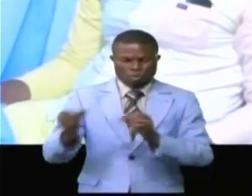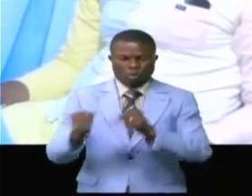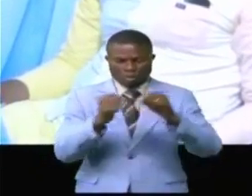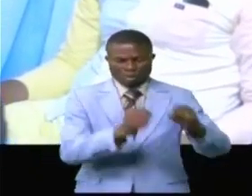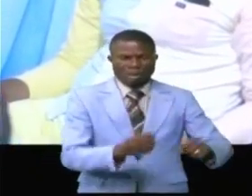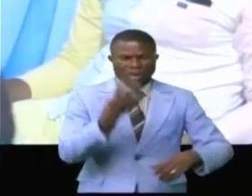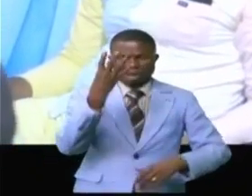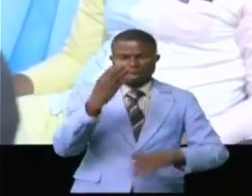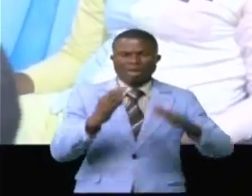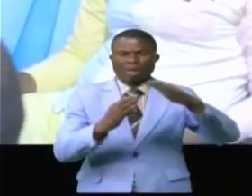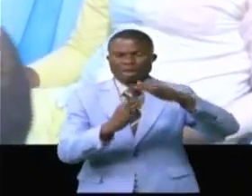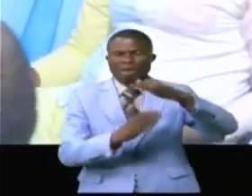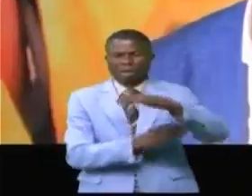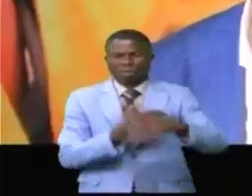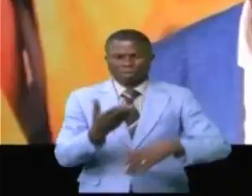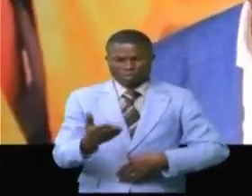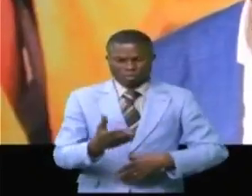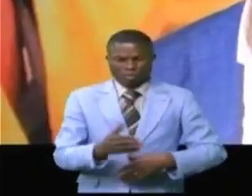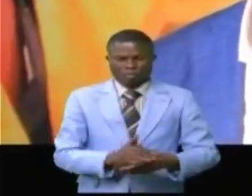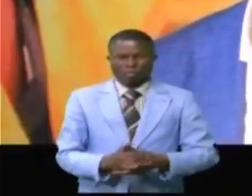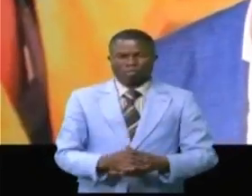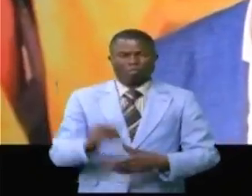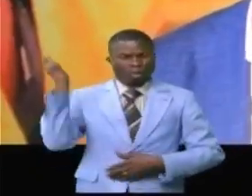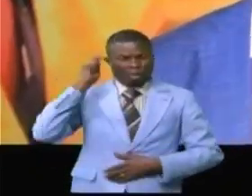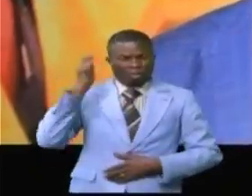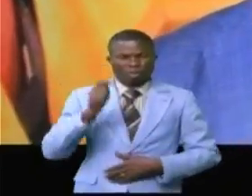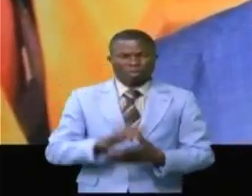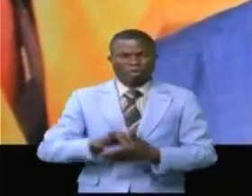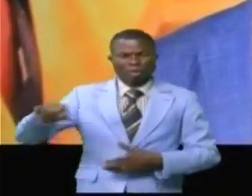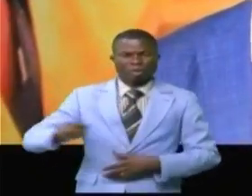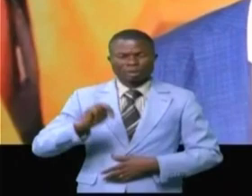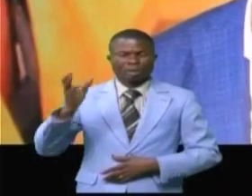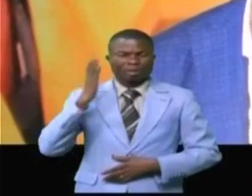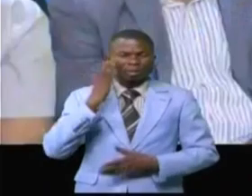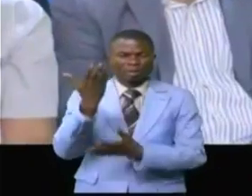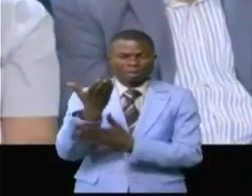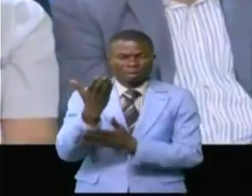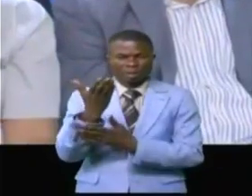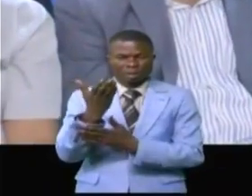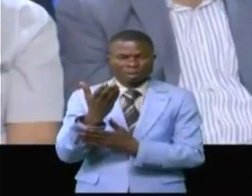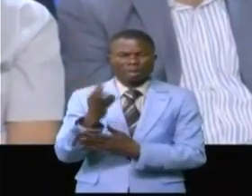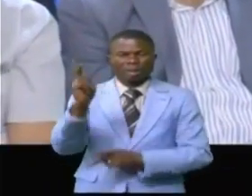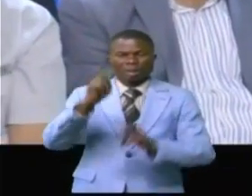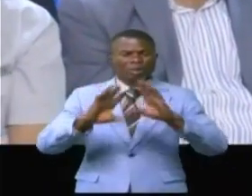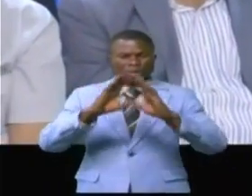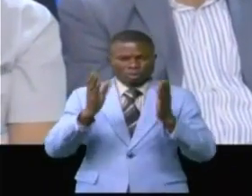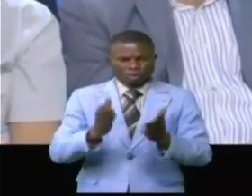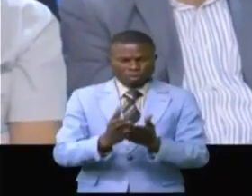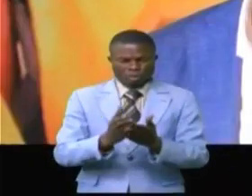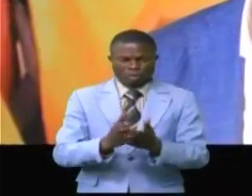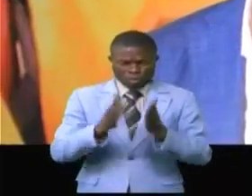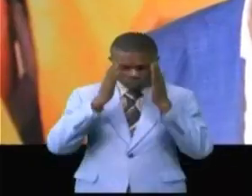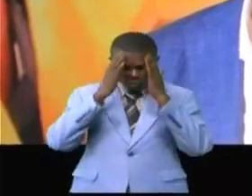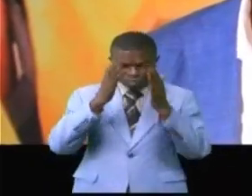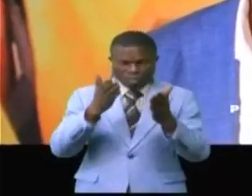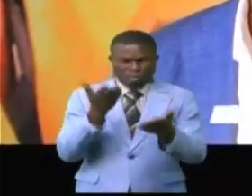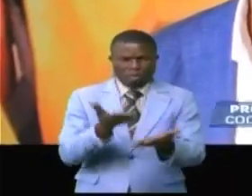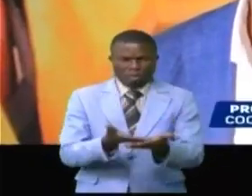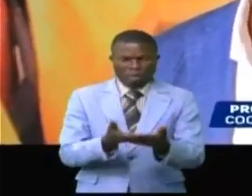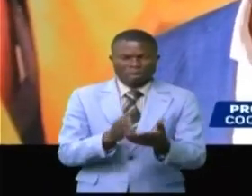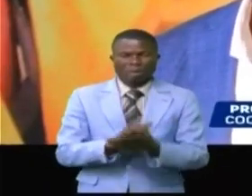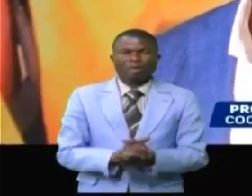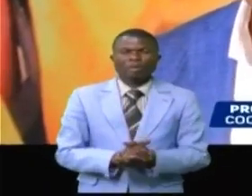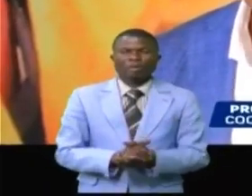les coordonnateurs scientifiques, professeur Jean-Marie Béat, invite le pouvoir public à appuyer cet établissement. Je vais lancer un